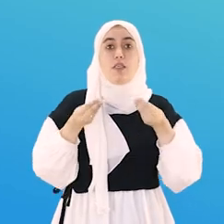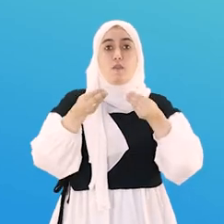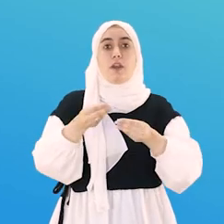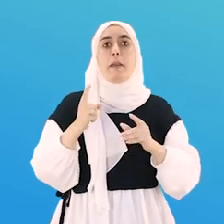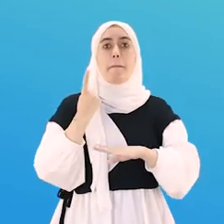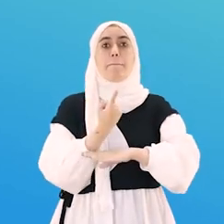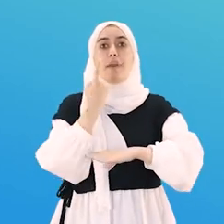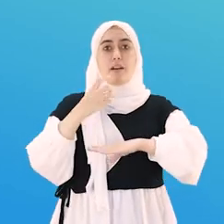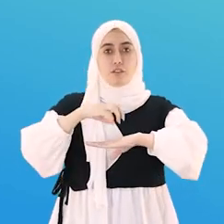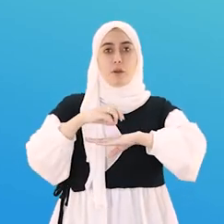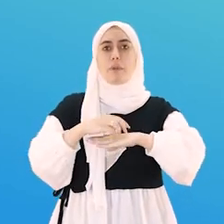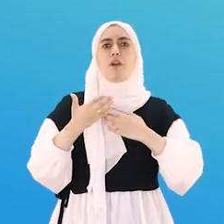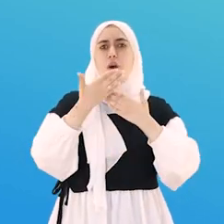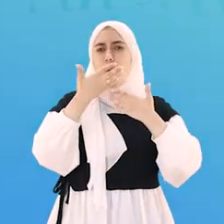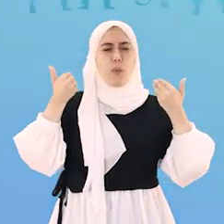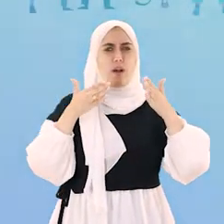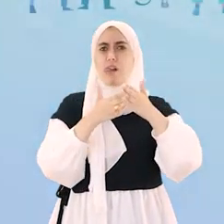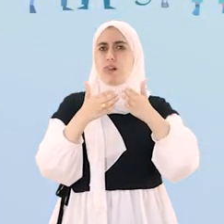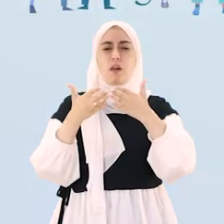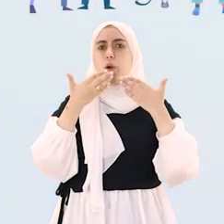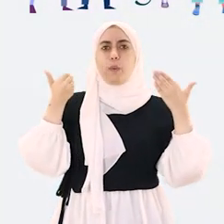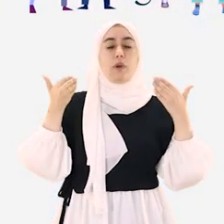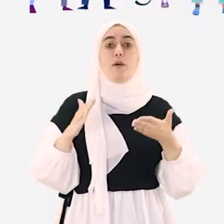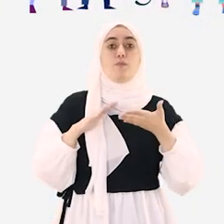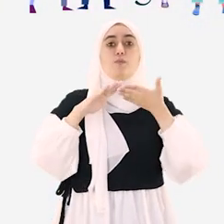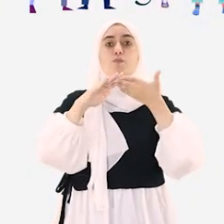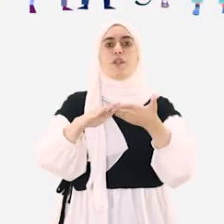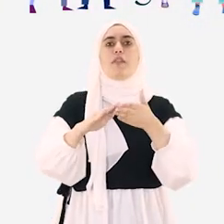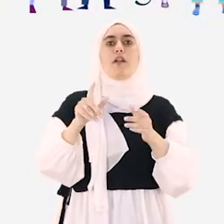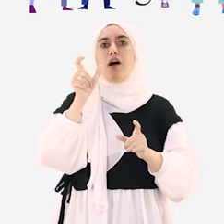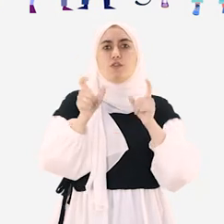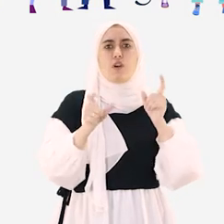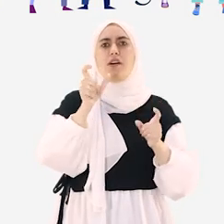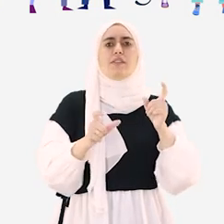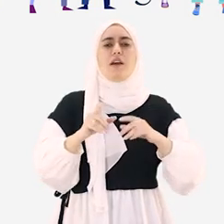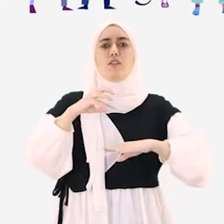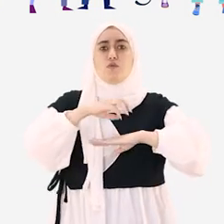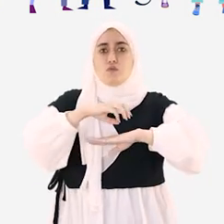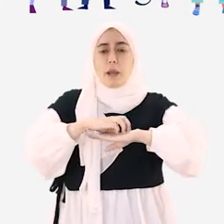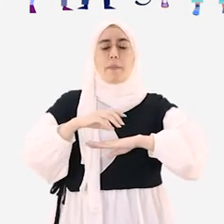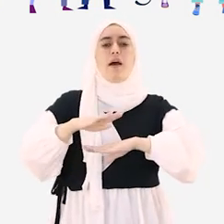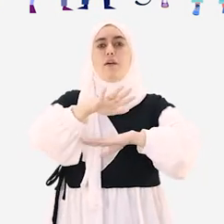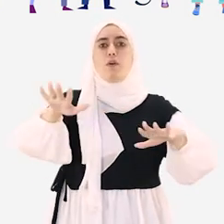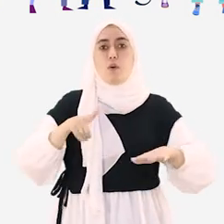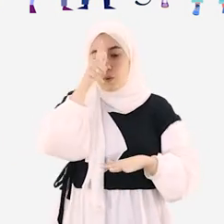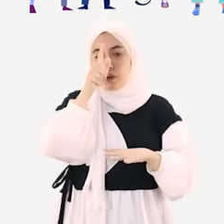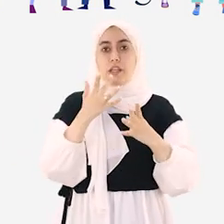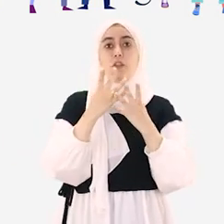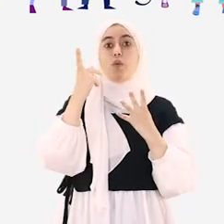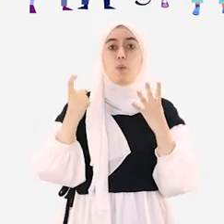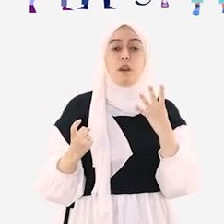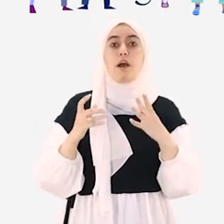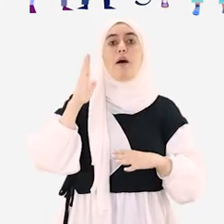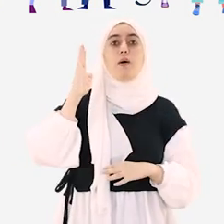توفير بيئه جامعيه خاليه من المعوقات تساعد جميع افراد المجتمع الجامعي والمحلي من